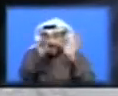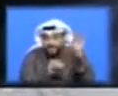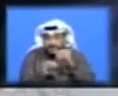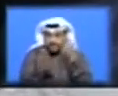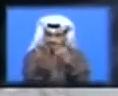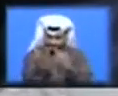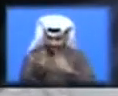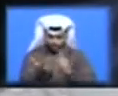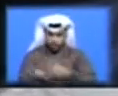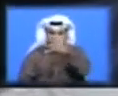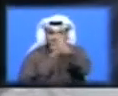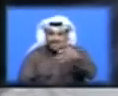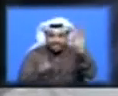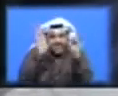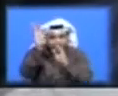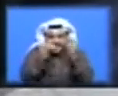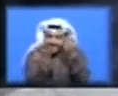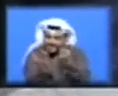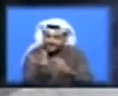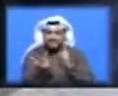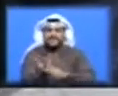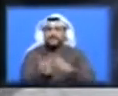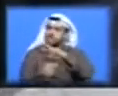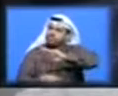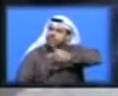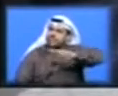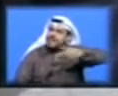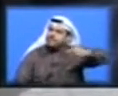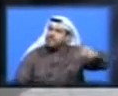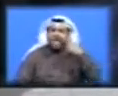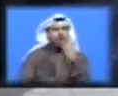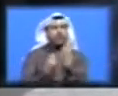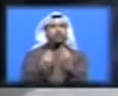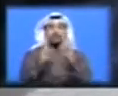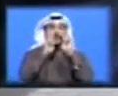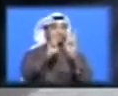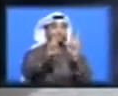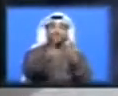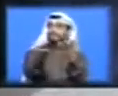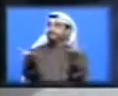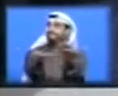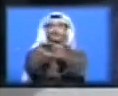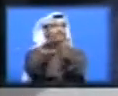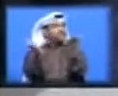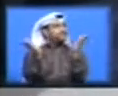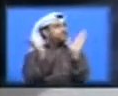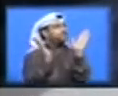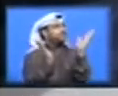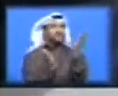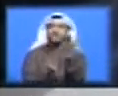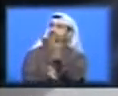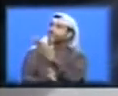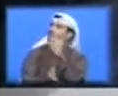الطفل والقصة. كان حقيقة تنوع جميل، ويعني مثل ما أنت شايفة نحن موجودين في هذه القاعة